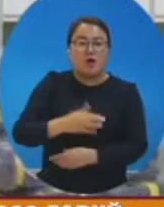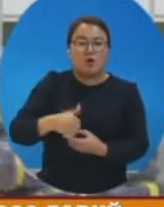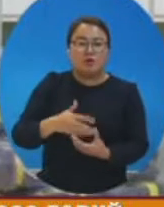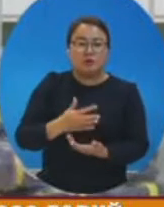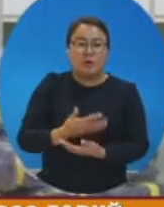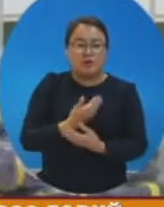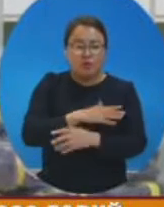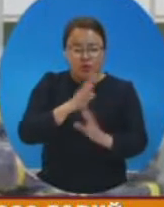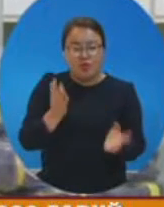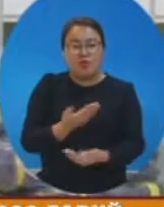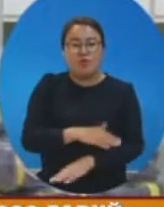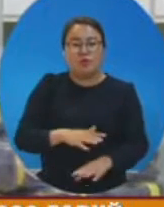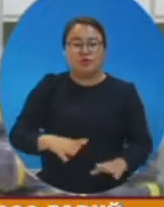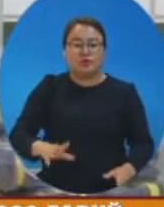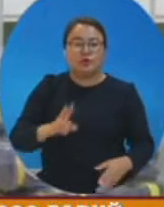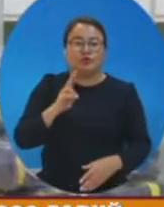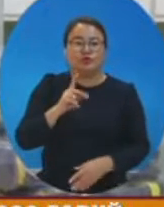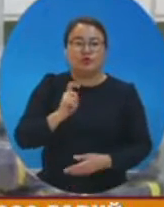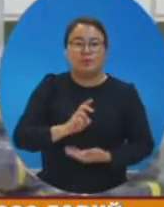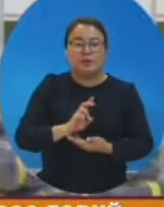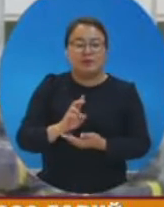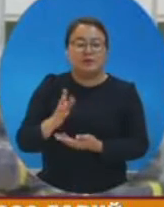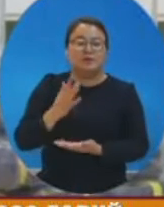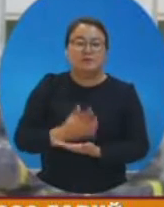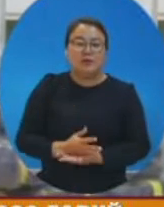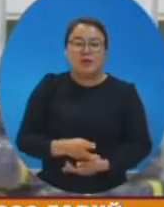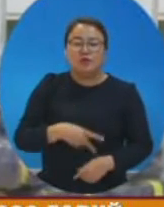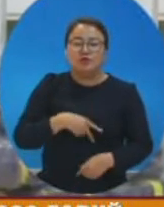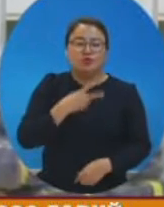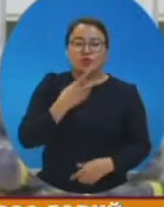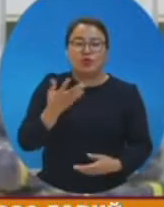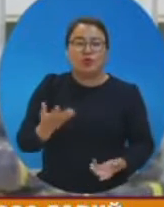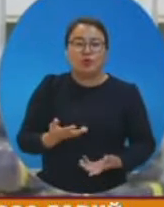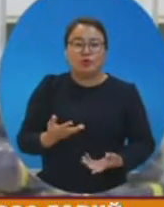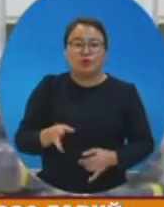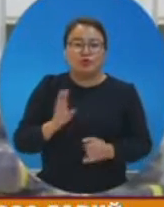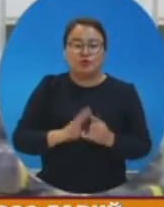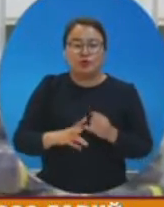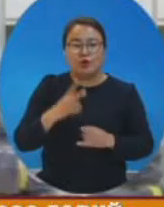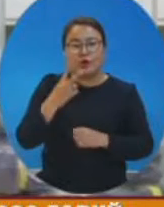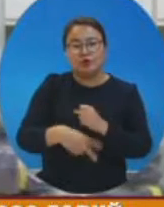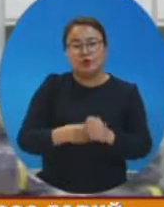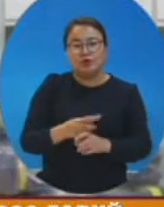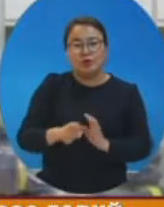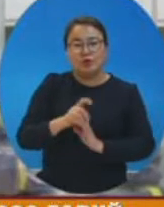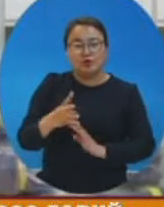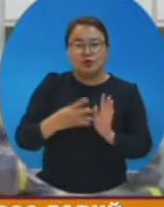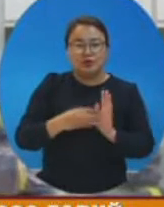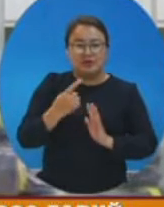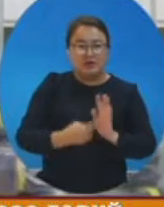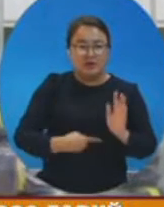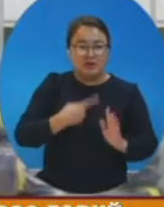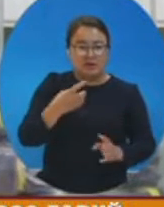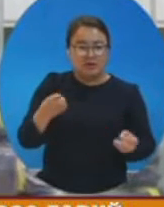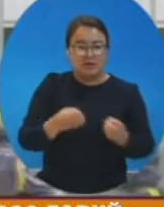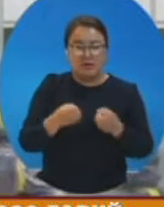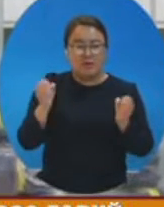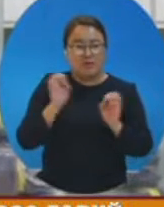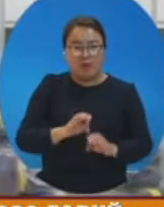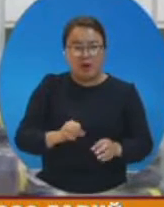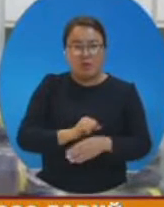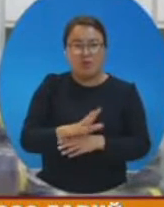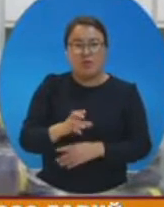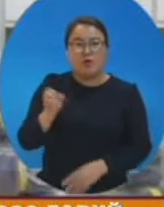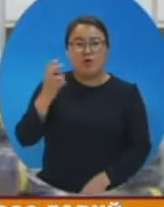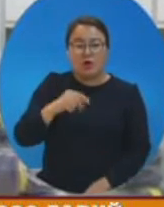орж байгаа бүх хүүхдүүдэд одоо цүнх гардуулж байгаа маа. За бас энэ юу харуулж байна гэхээр одоо сүүлийн 2 жил бид 9 сарын 1-ний тэмдэглэж чадаагүй. Яг одоо